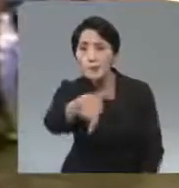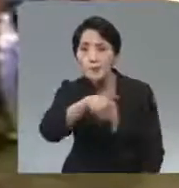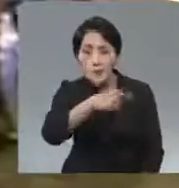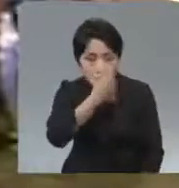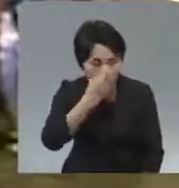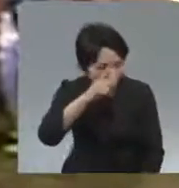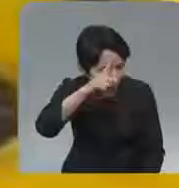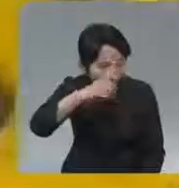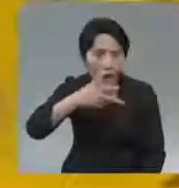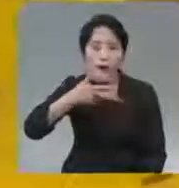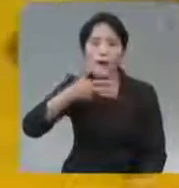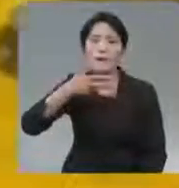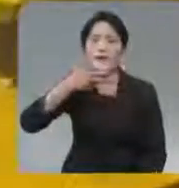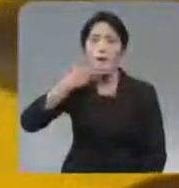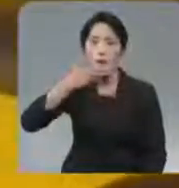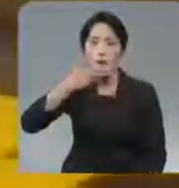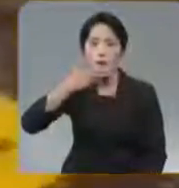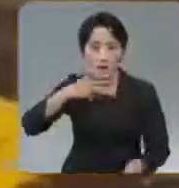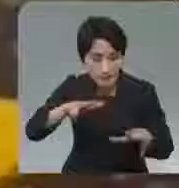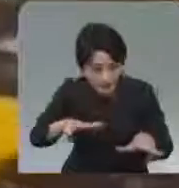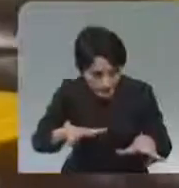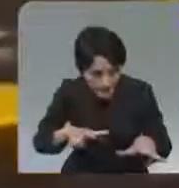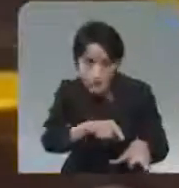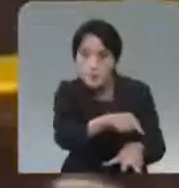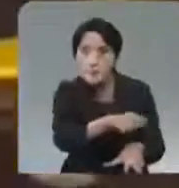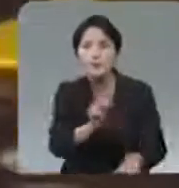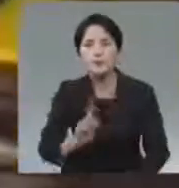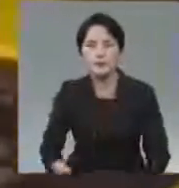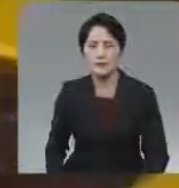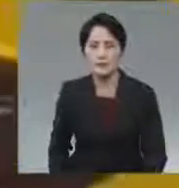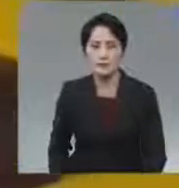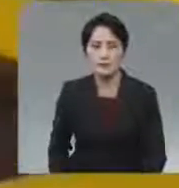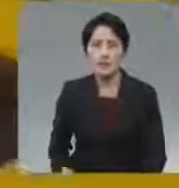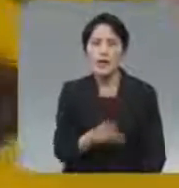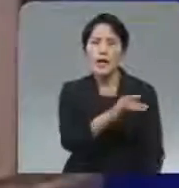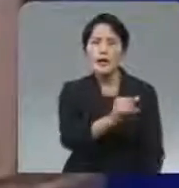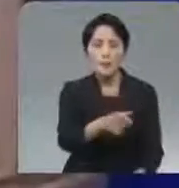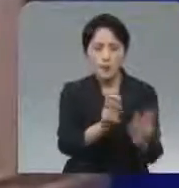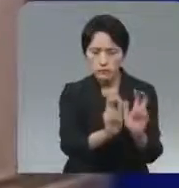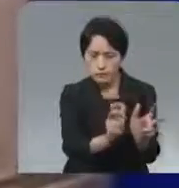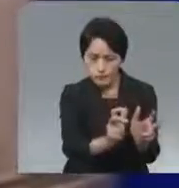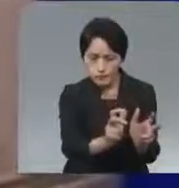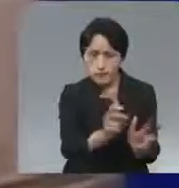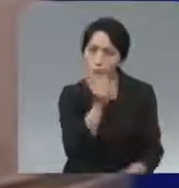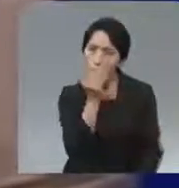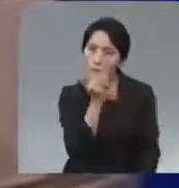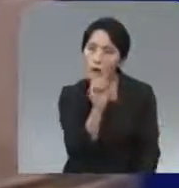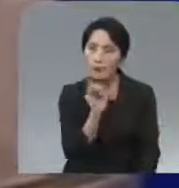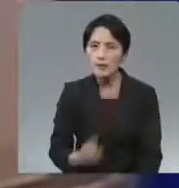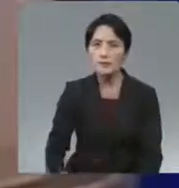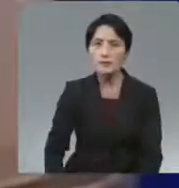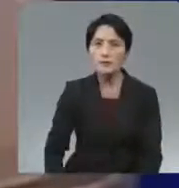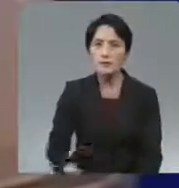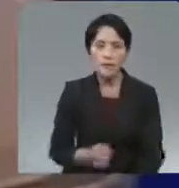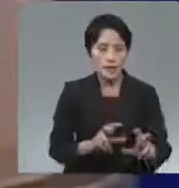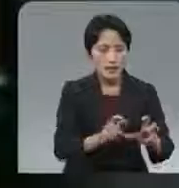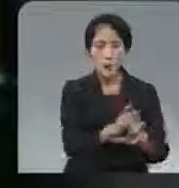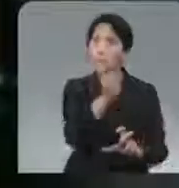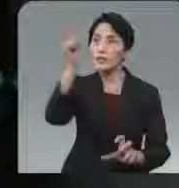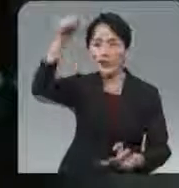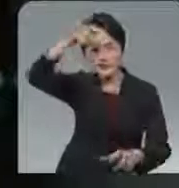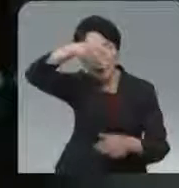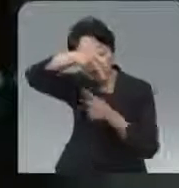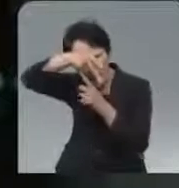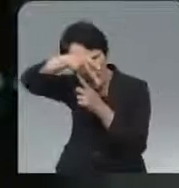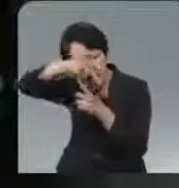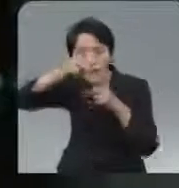冷却水を排出させるなど再稼働させた兆候が捕らえられたという事です黒鉛減速路は